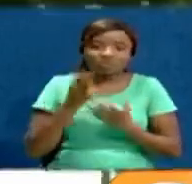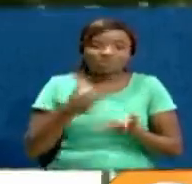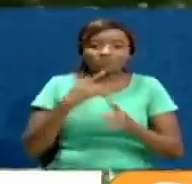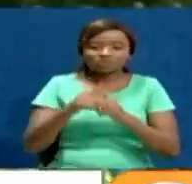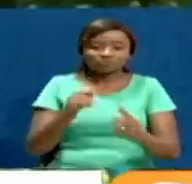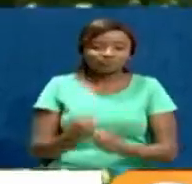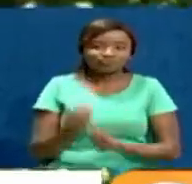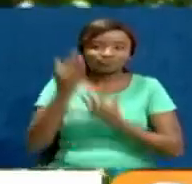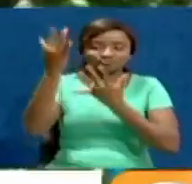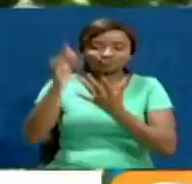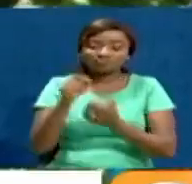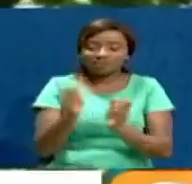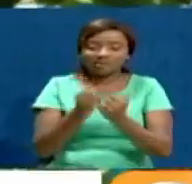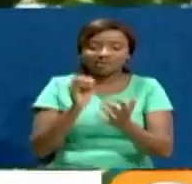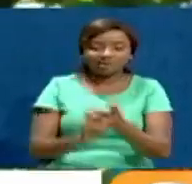katika sehemu hiyo.